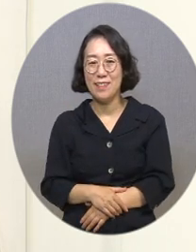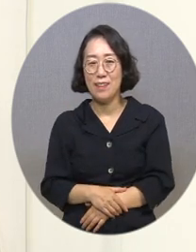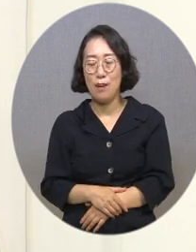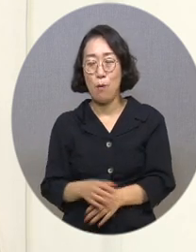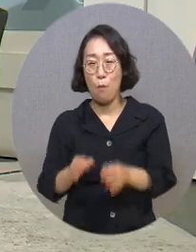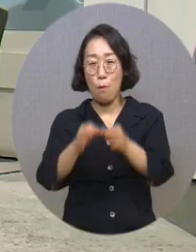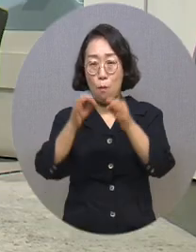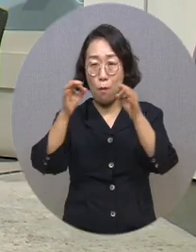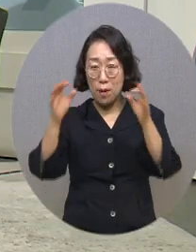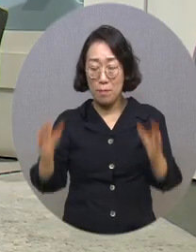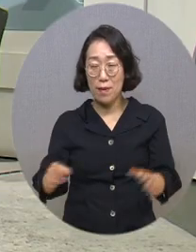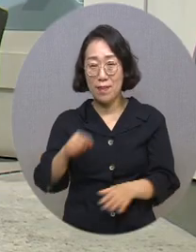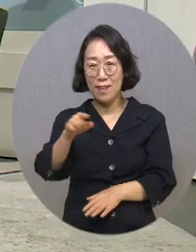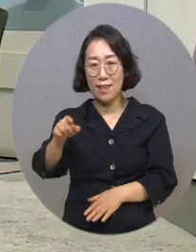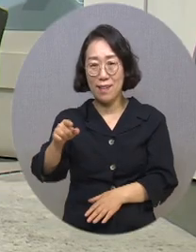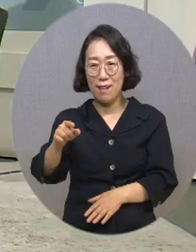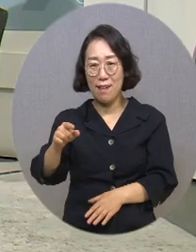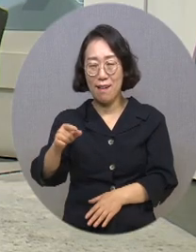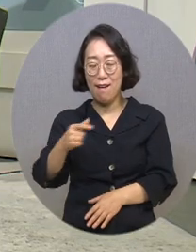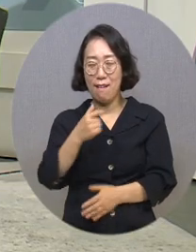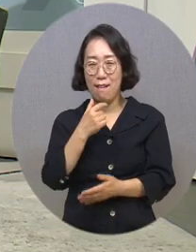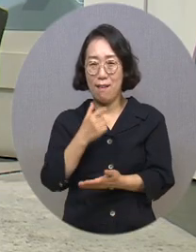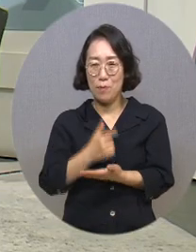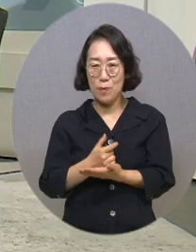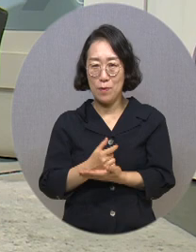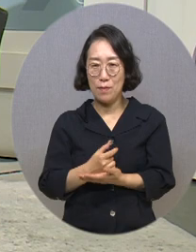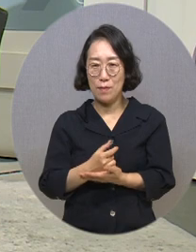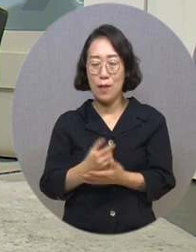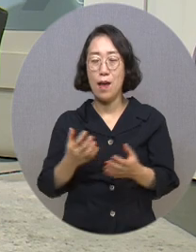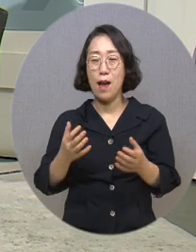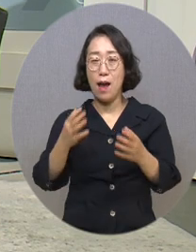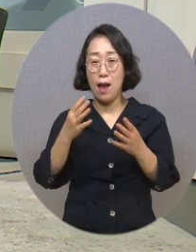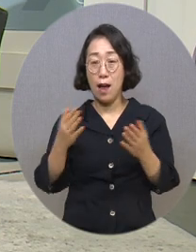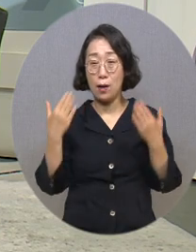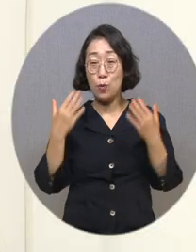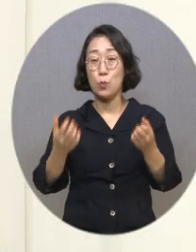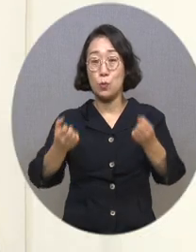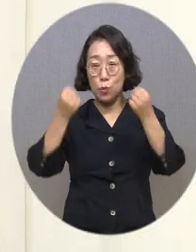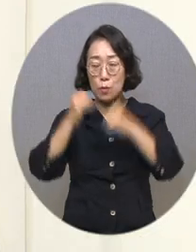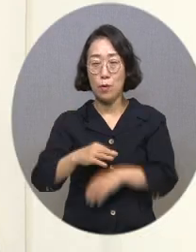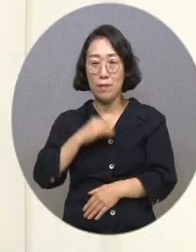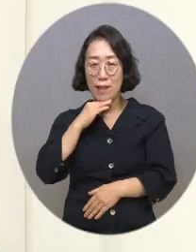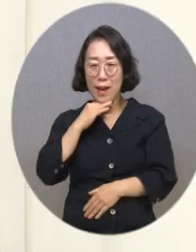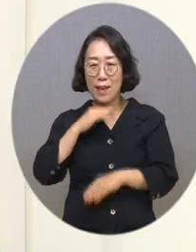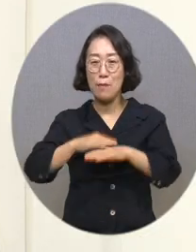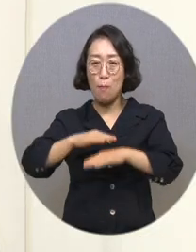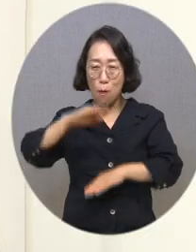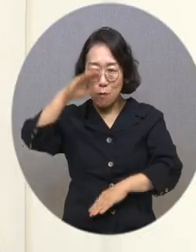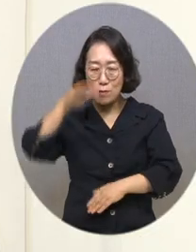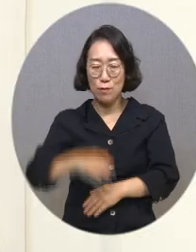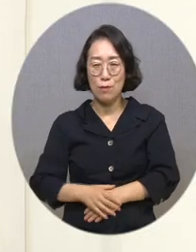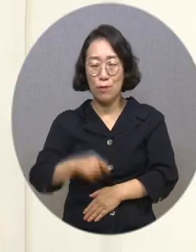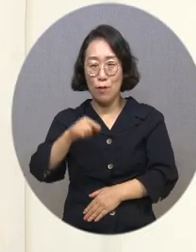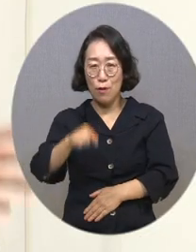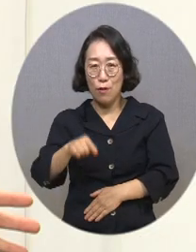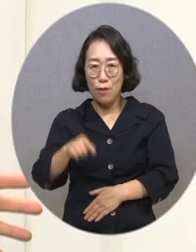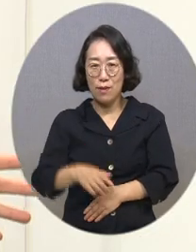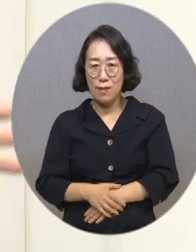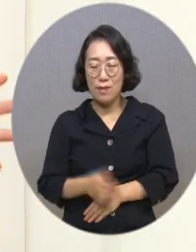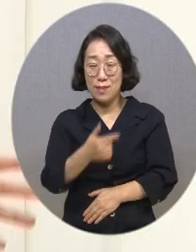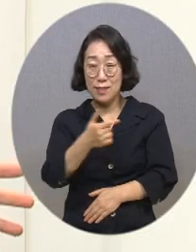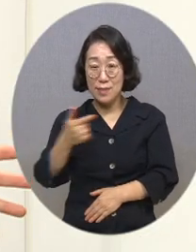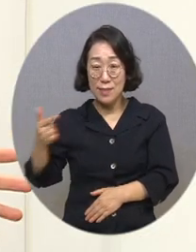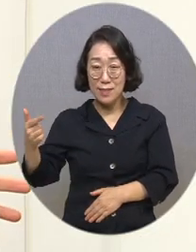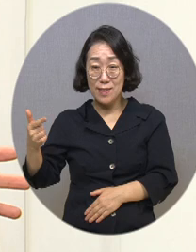너무 감회가 새롭더라고요. 아, 내가 이제 대학교 졸업해서 나이가 들어서, 아, 여기에 이렇게